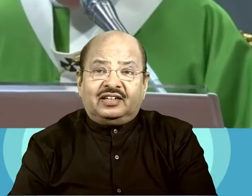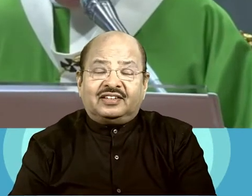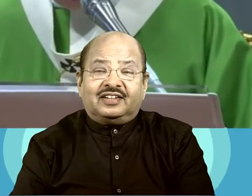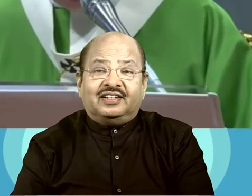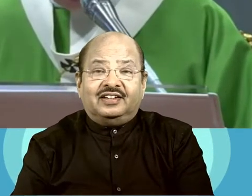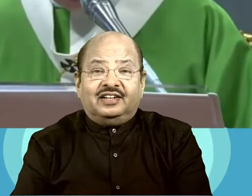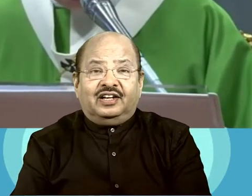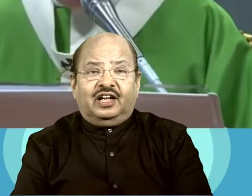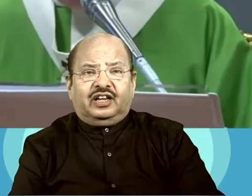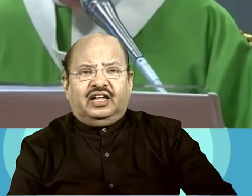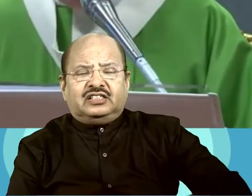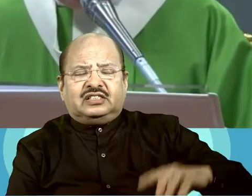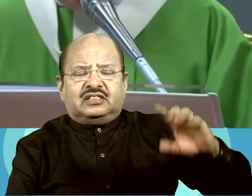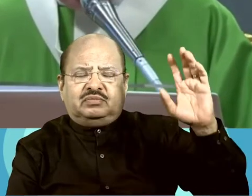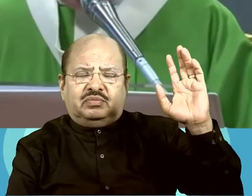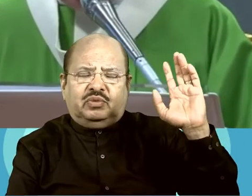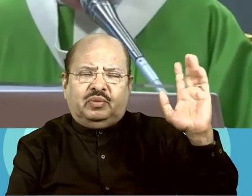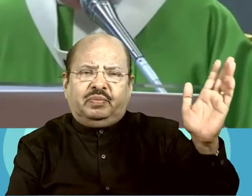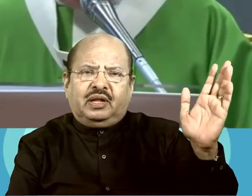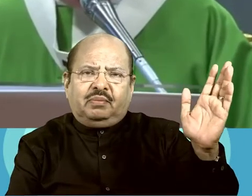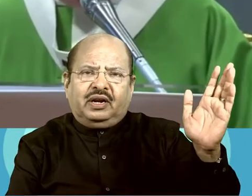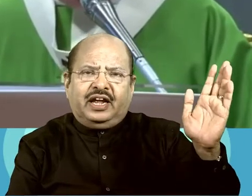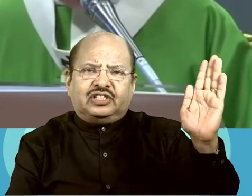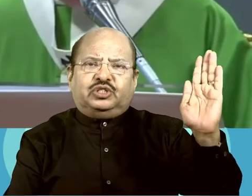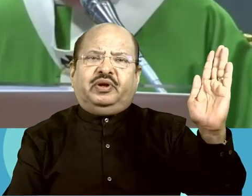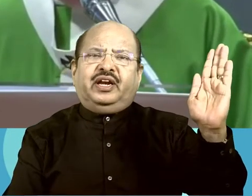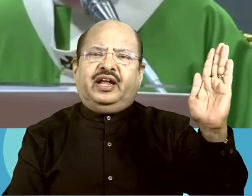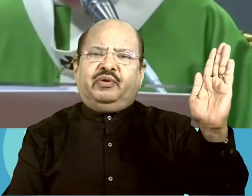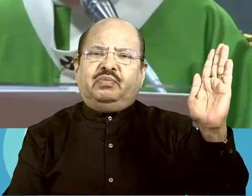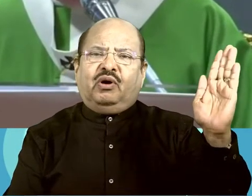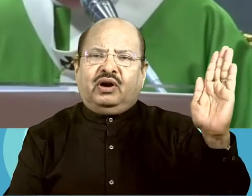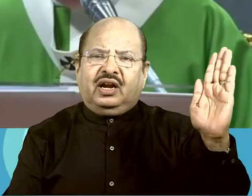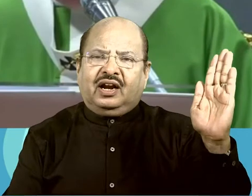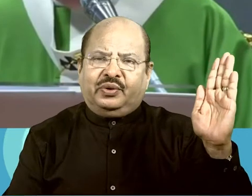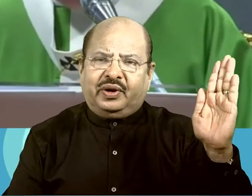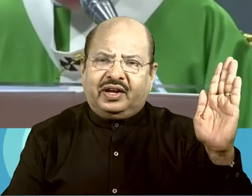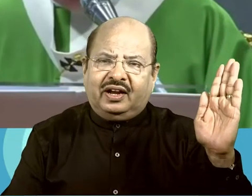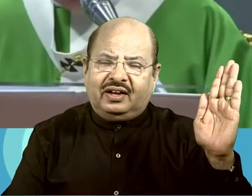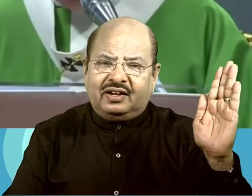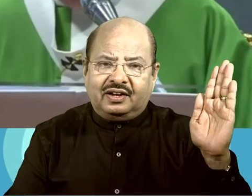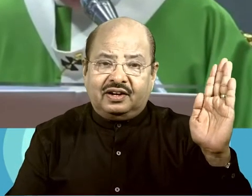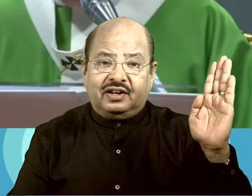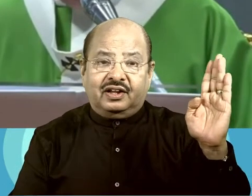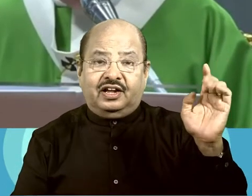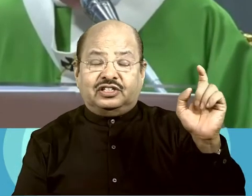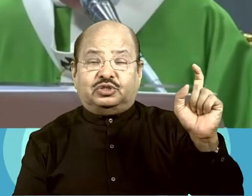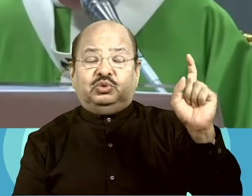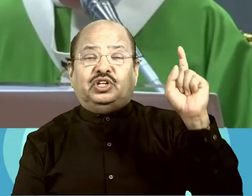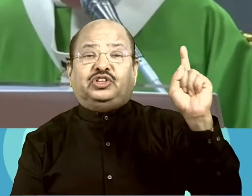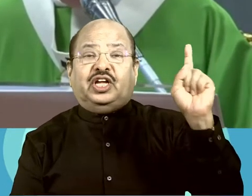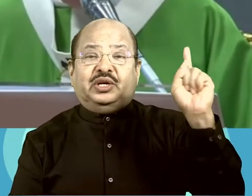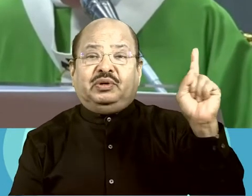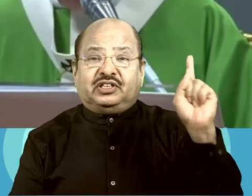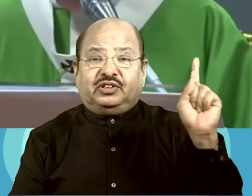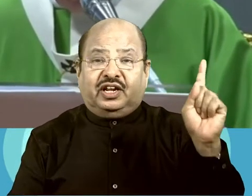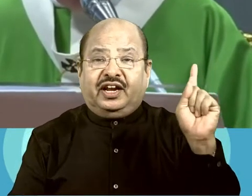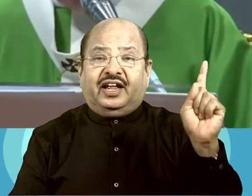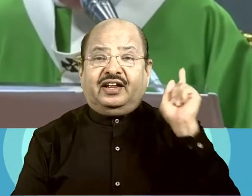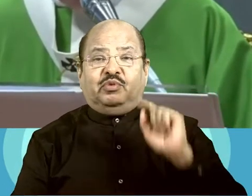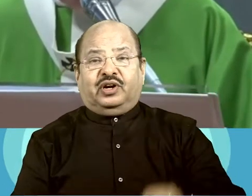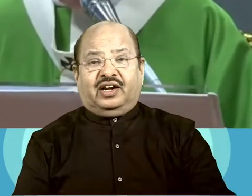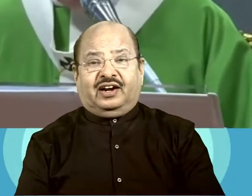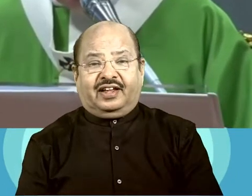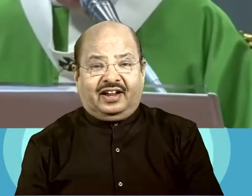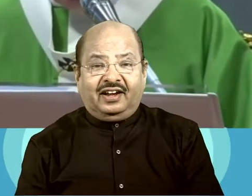തുടർന്ന് ഇത്രയും മുൻപ് നമ്മൾ യേശുവിൻ്റെ ഒരു മോഡൽ കണ്ടുവെങ്കിൽ, യേശു